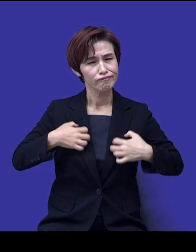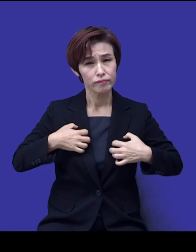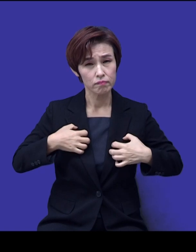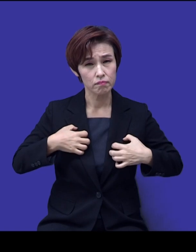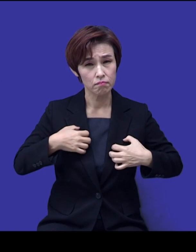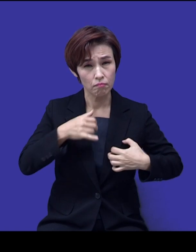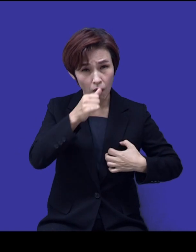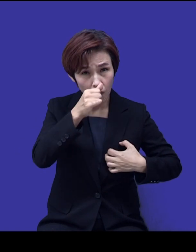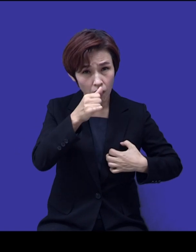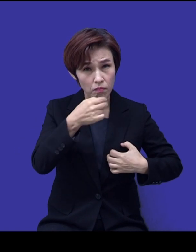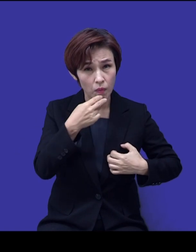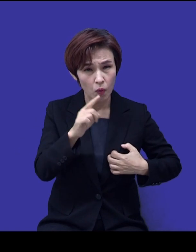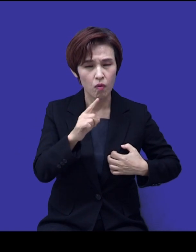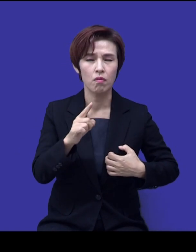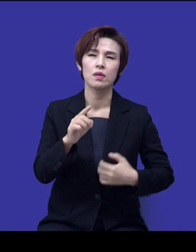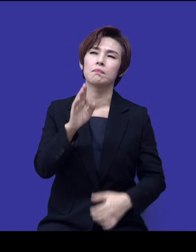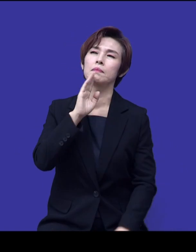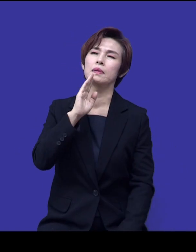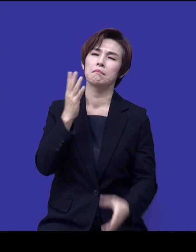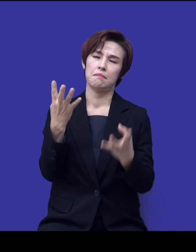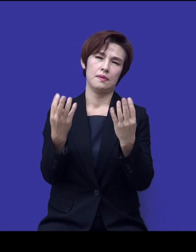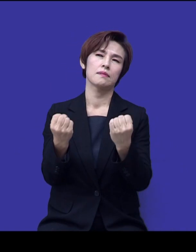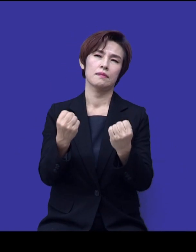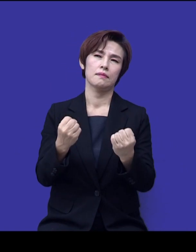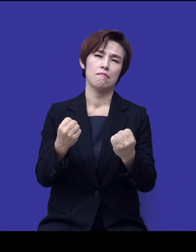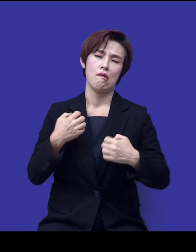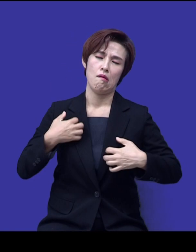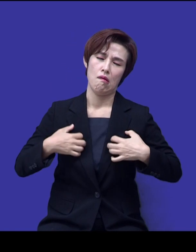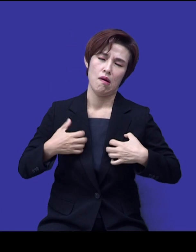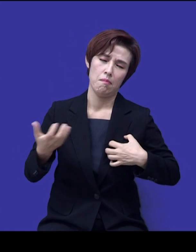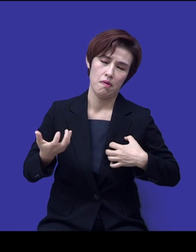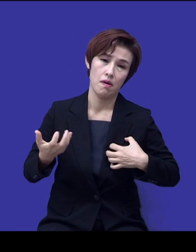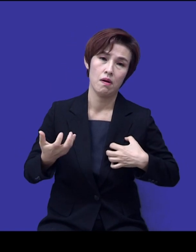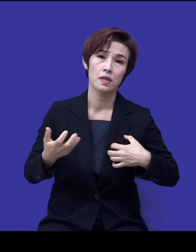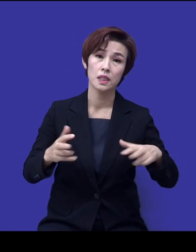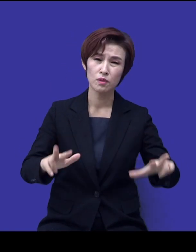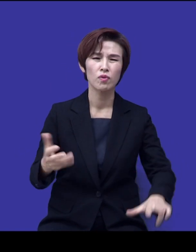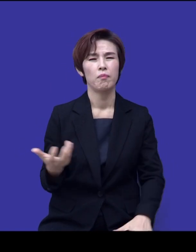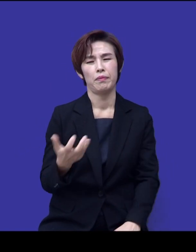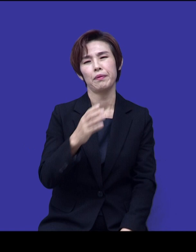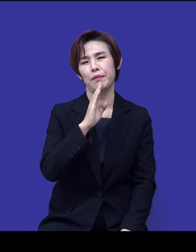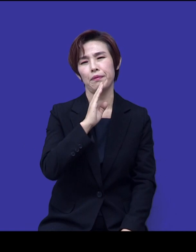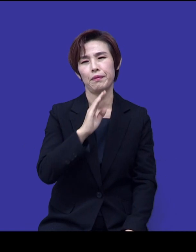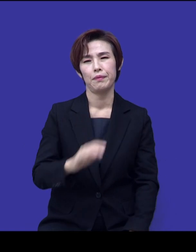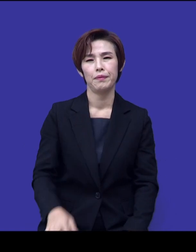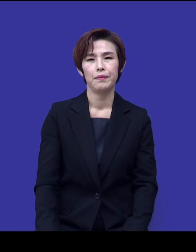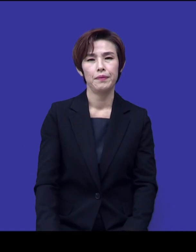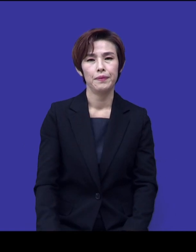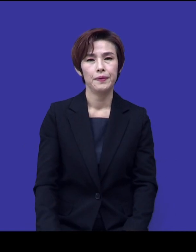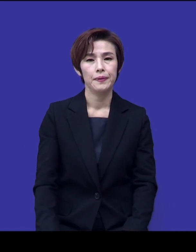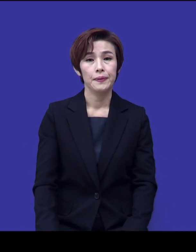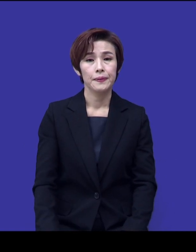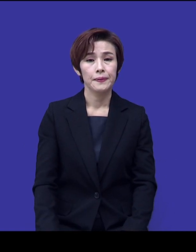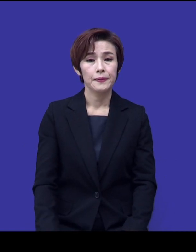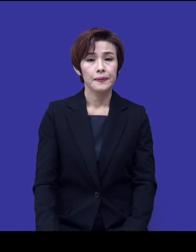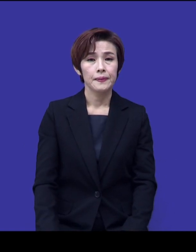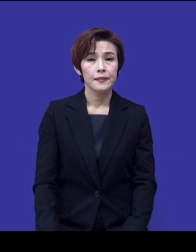없으셨어요? 후유증 많았죠. 네. 지금도 아프고요. 예.